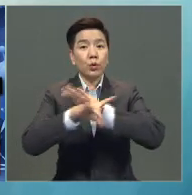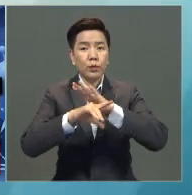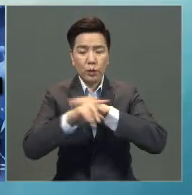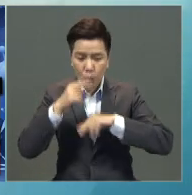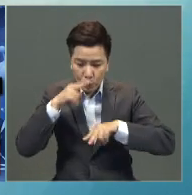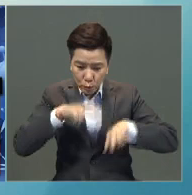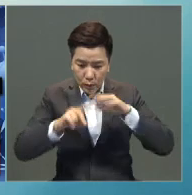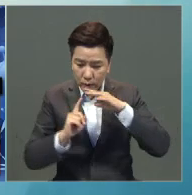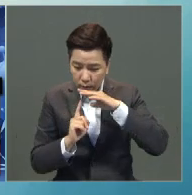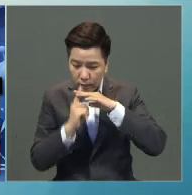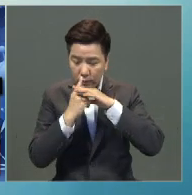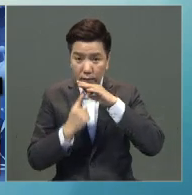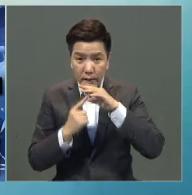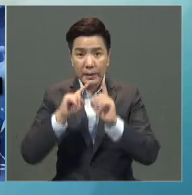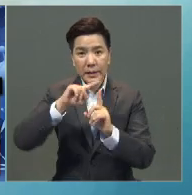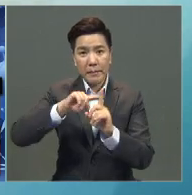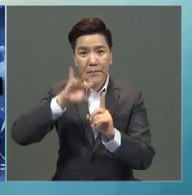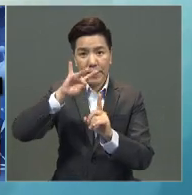อีกแล้วมาตรวจวันที่ 5